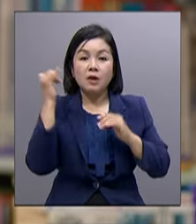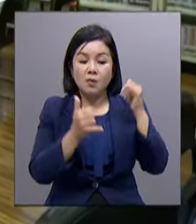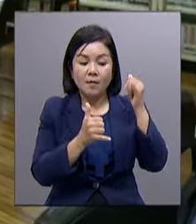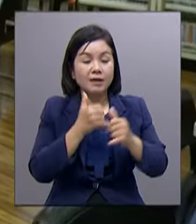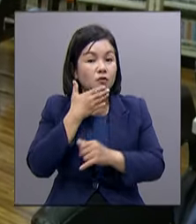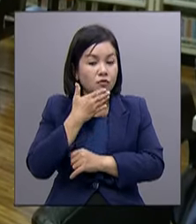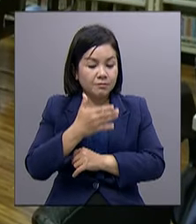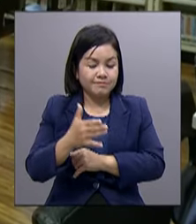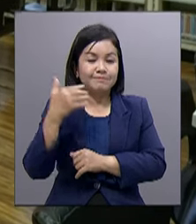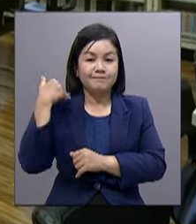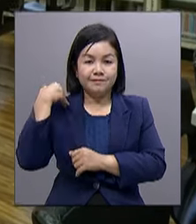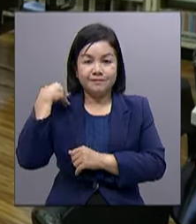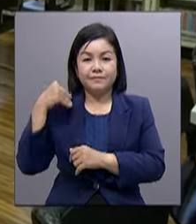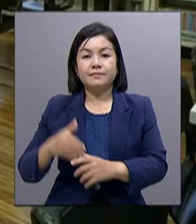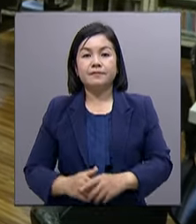อดนะคะ